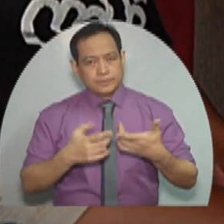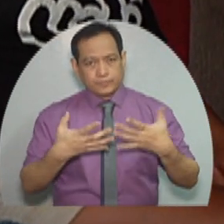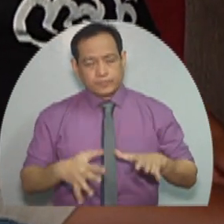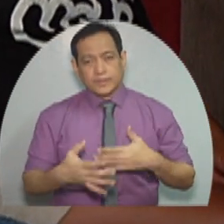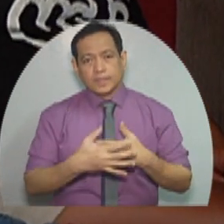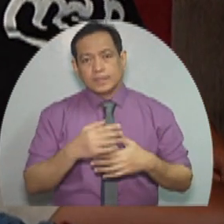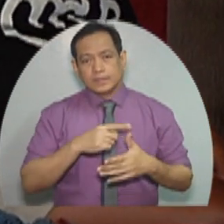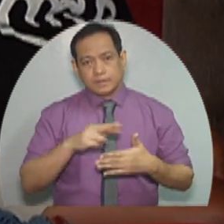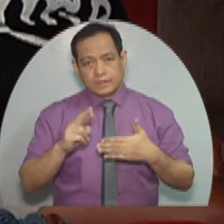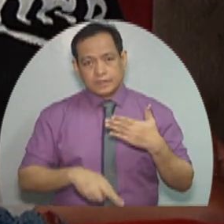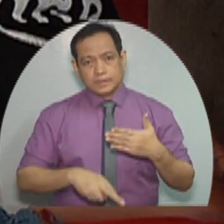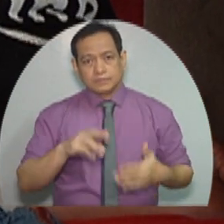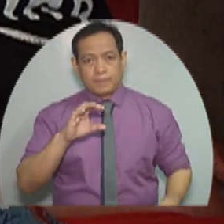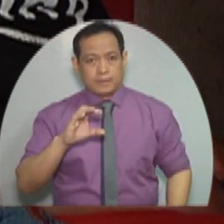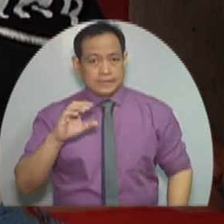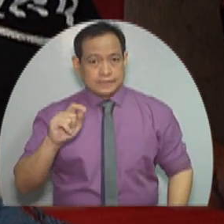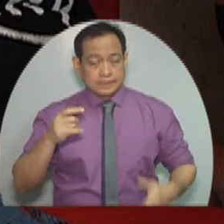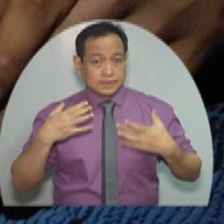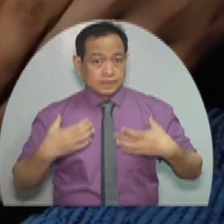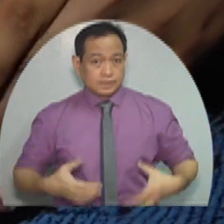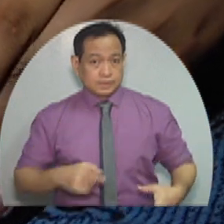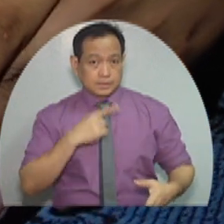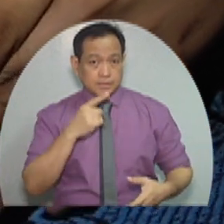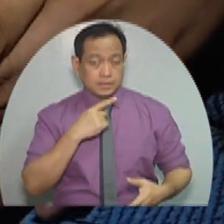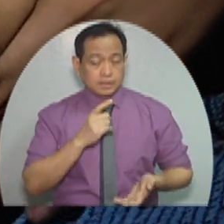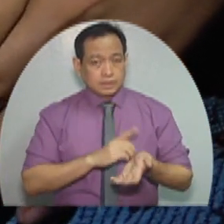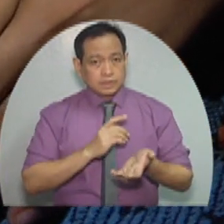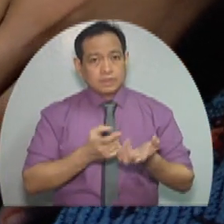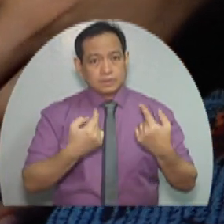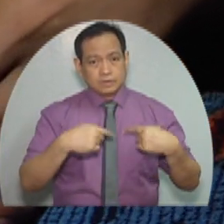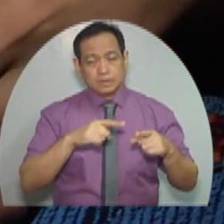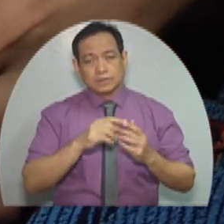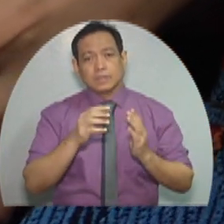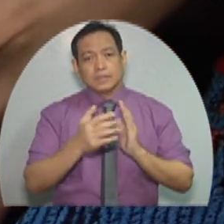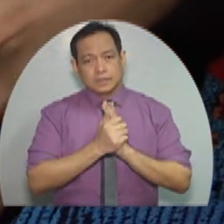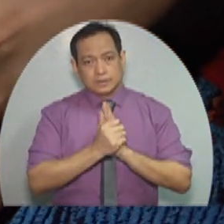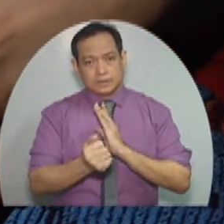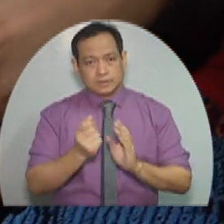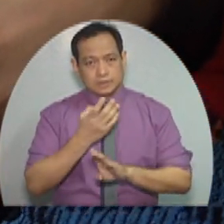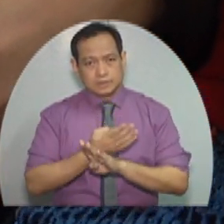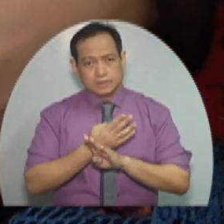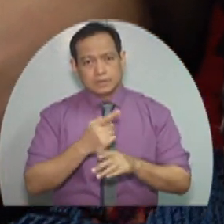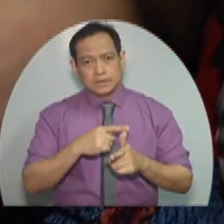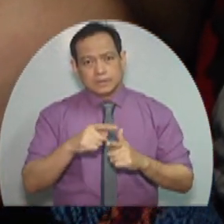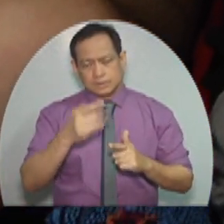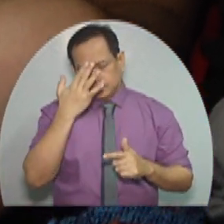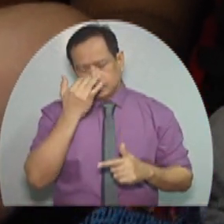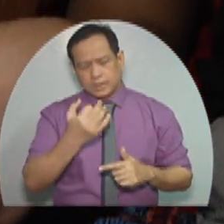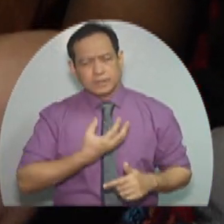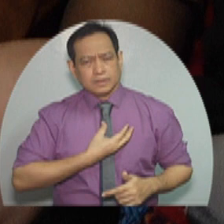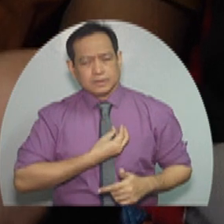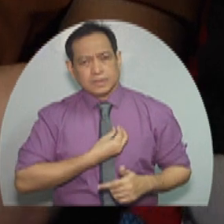siya. Tapos ang result po sa CT scan, habi nanay, pumunta ka po sa specialist sa buto. Ay ko,